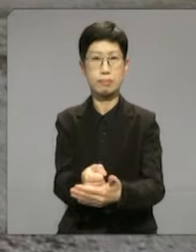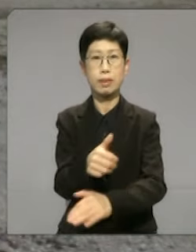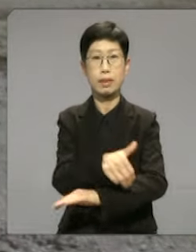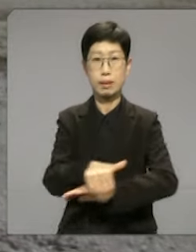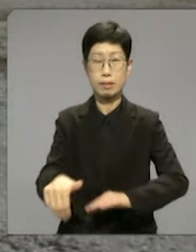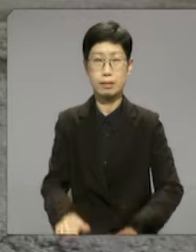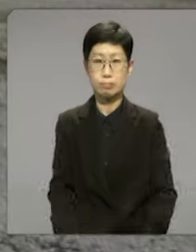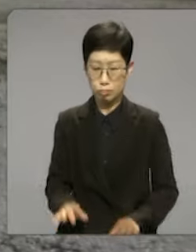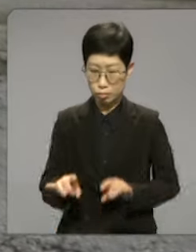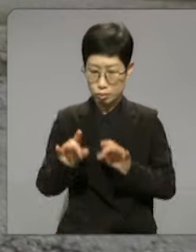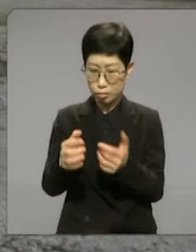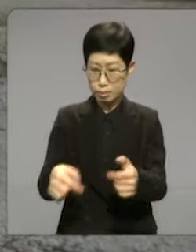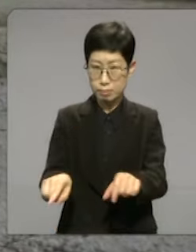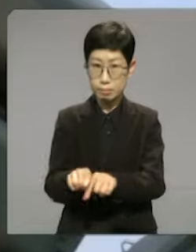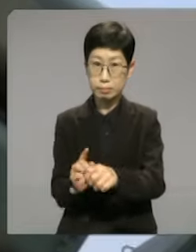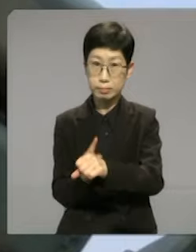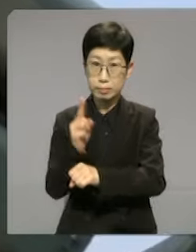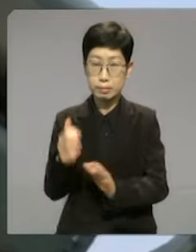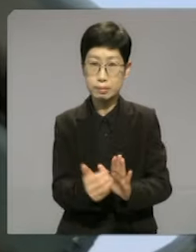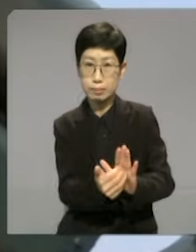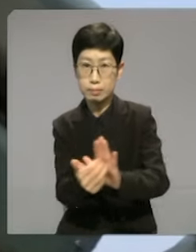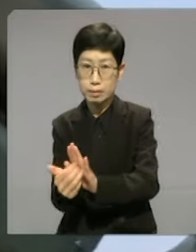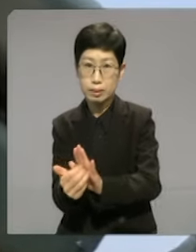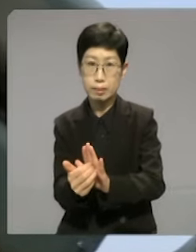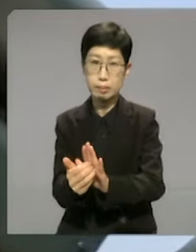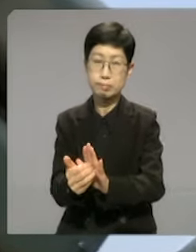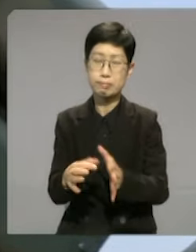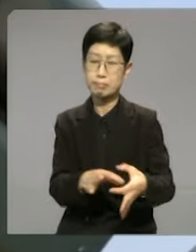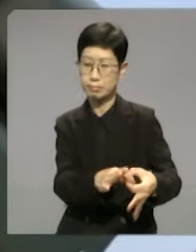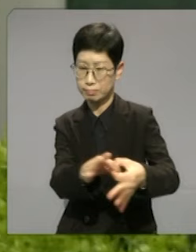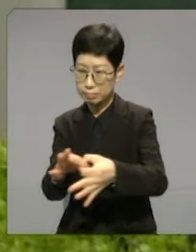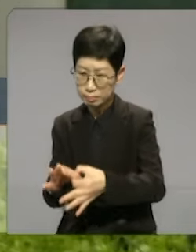군을입니다 미사일방어 네트워 협을